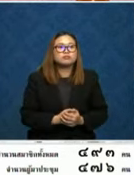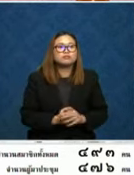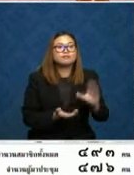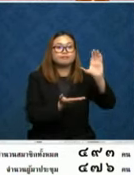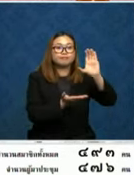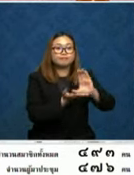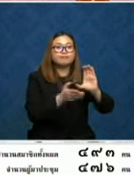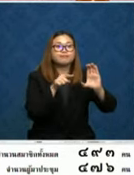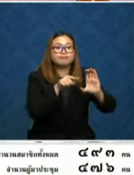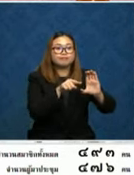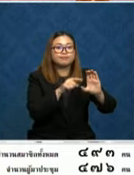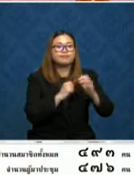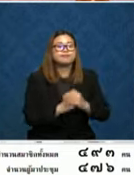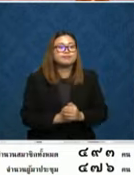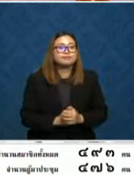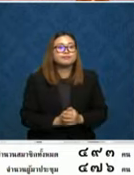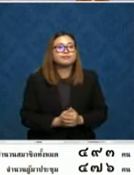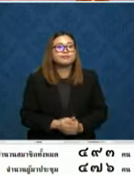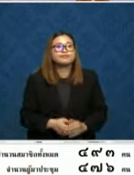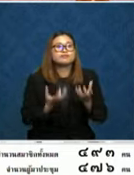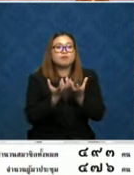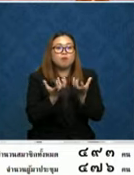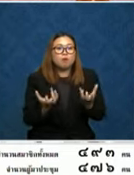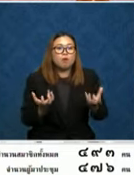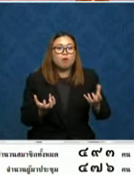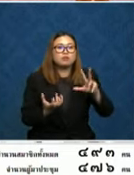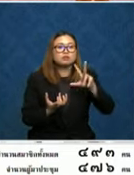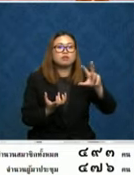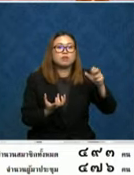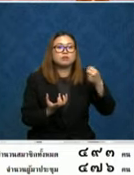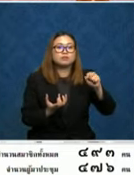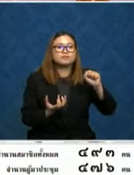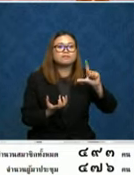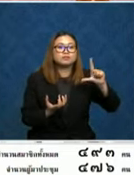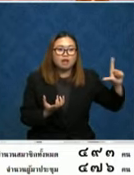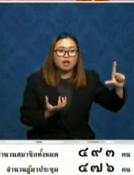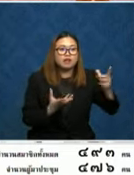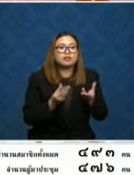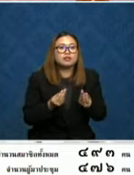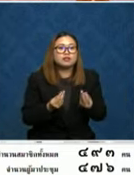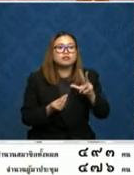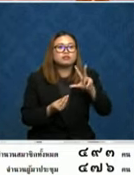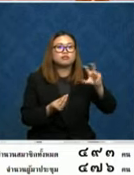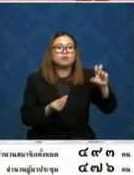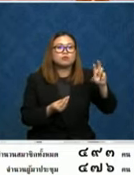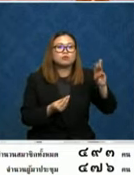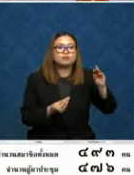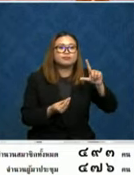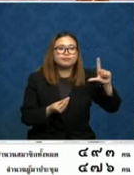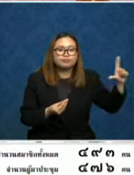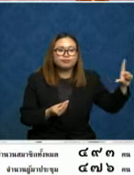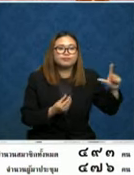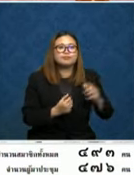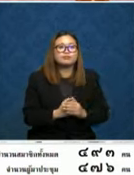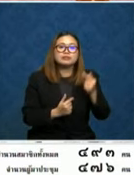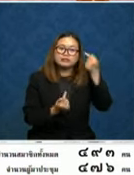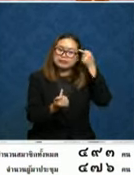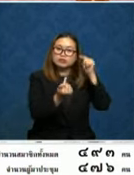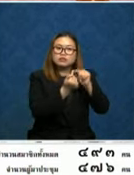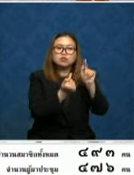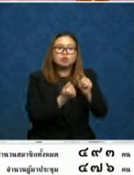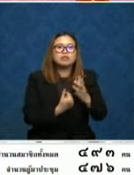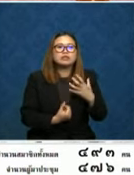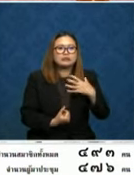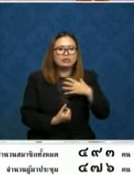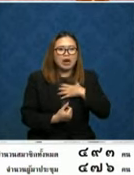ครับก็จะมีครุพันธ์นะครับ310ล้านนะครับค่าที่ดิน670ล้านนะครับจริงๆเราคาดหวังอะไรครับเราอยากจะตรวจเจอให้มากขึ้น